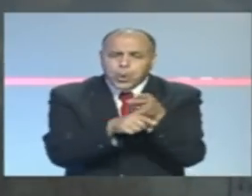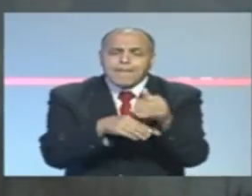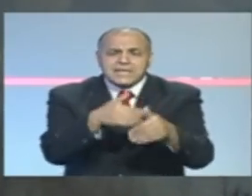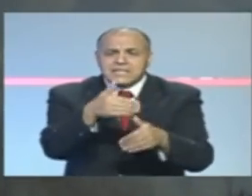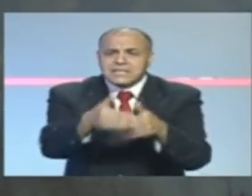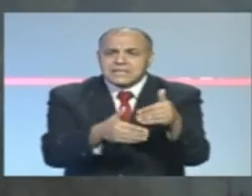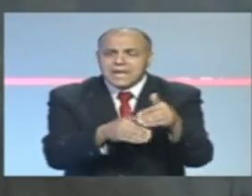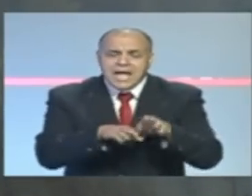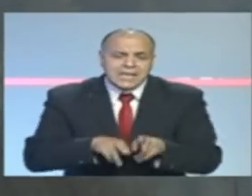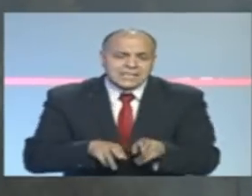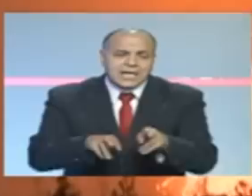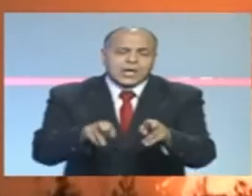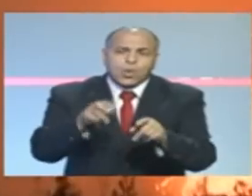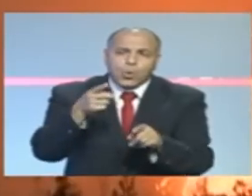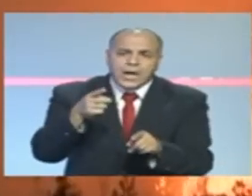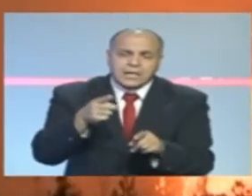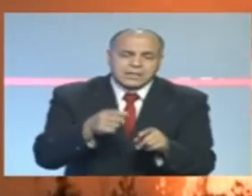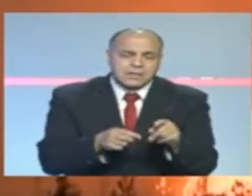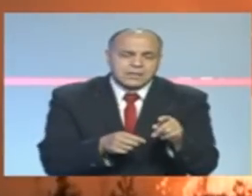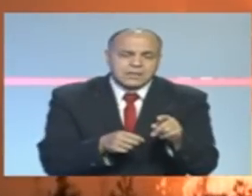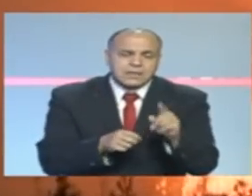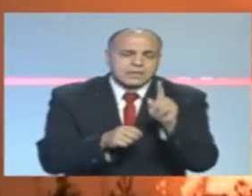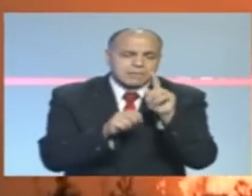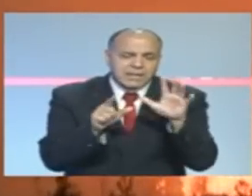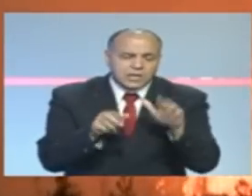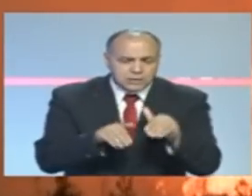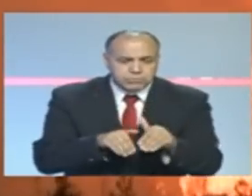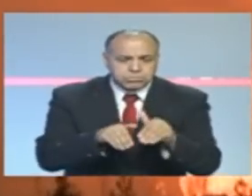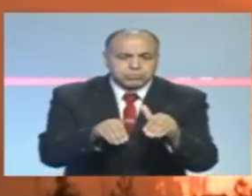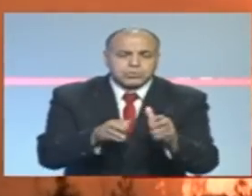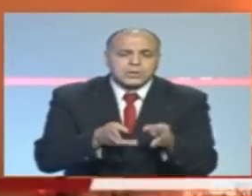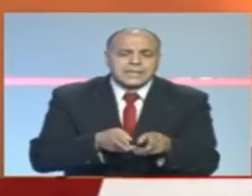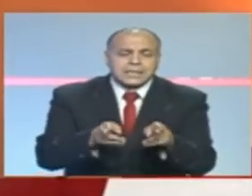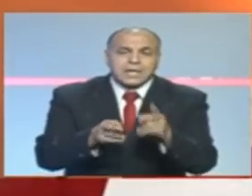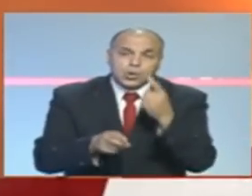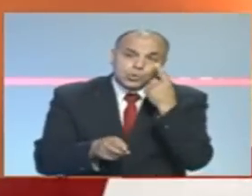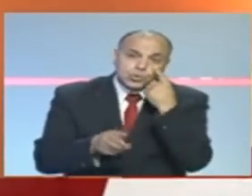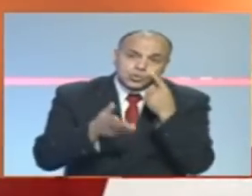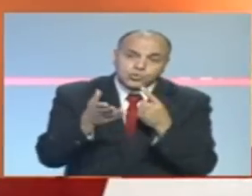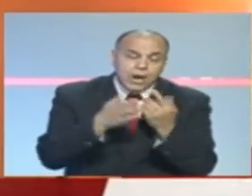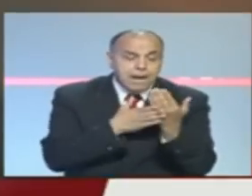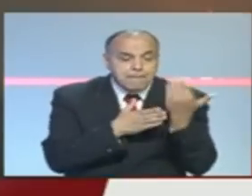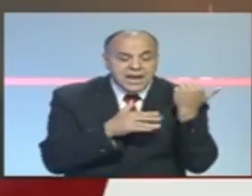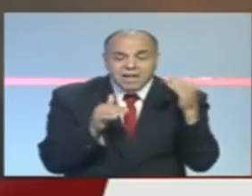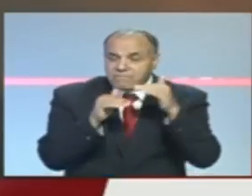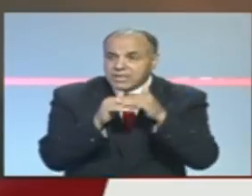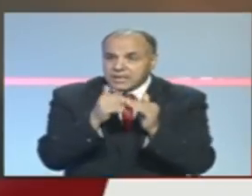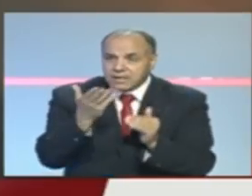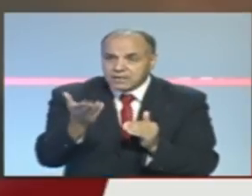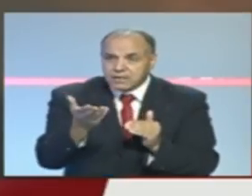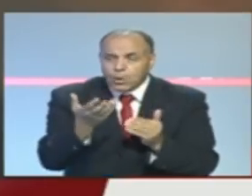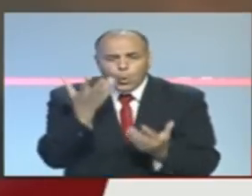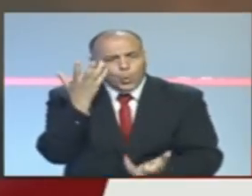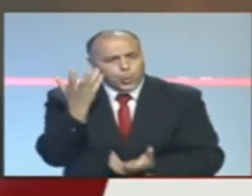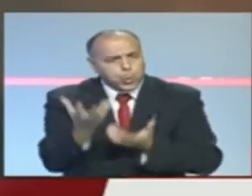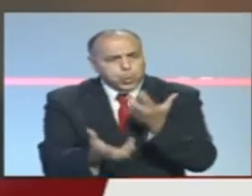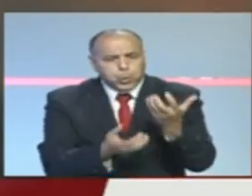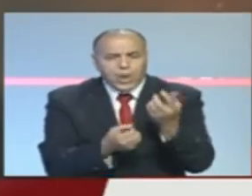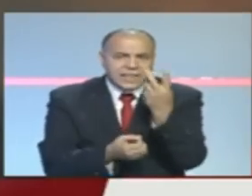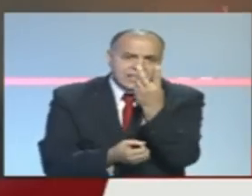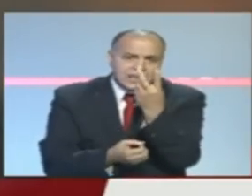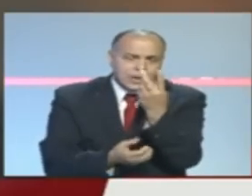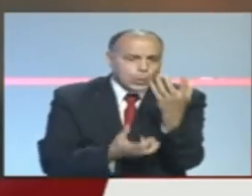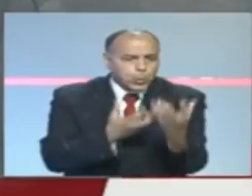مستوى الطريق الوطنيه رقم سبعطاش اه اه لاحظنا البارحه في الليل اه استعاد عدد اثنين